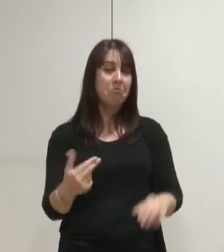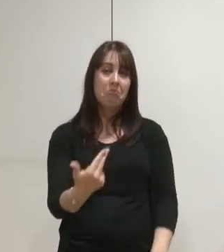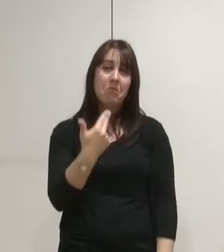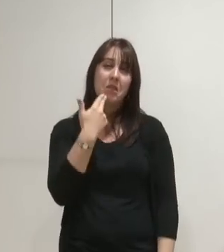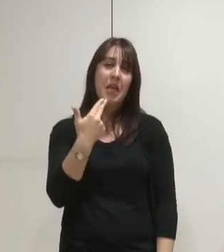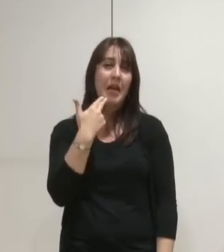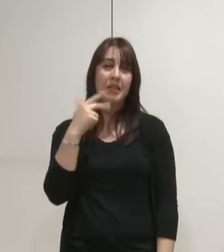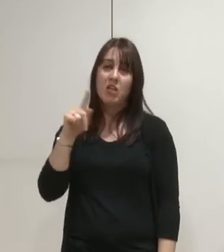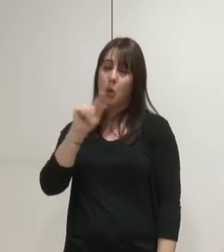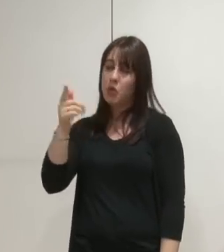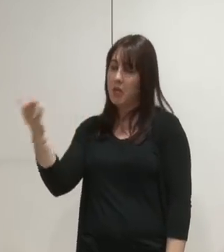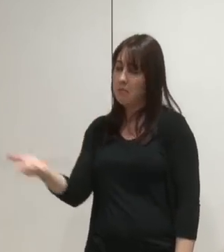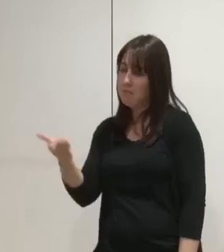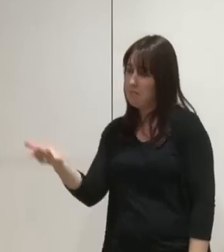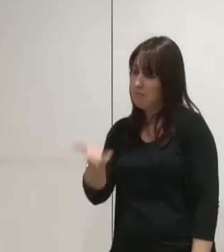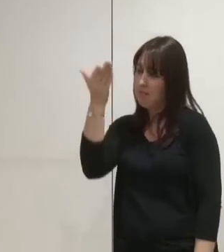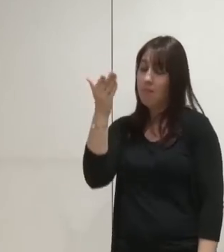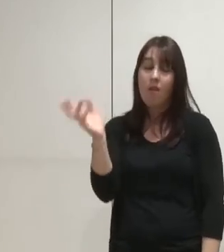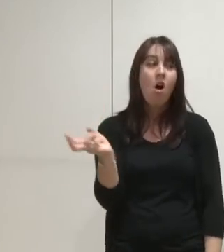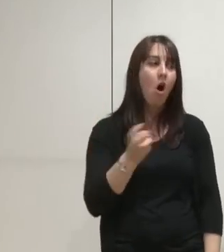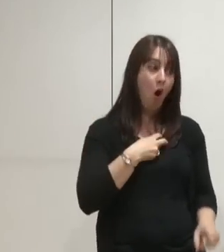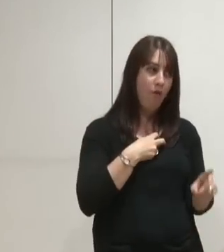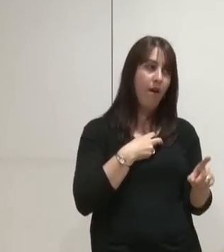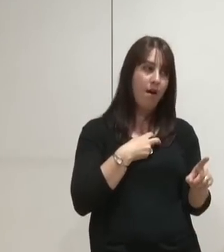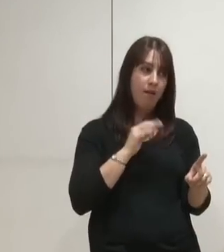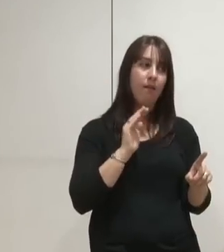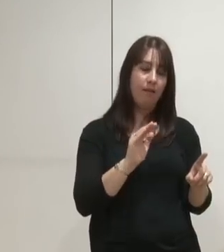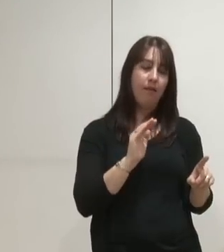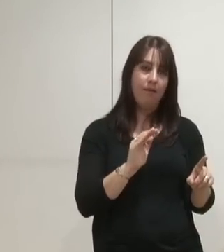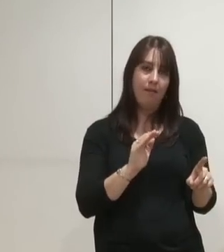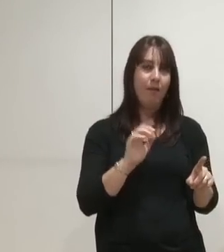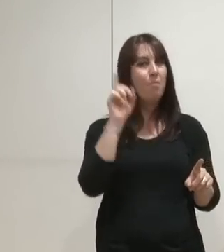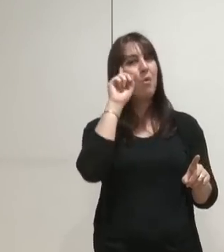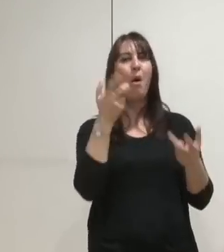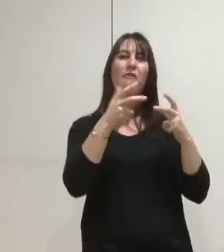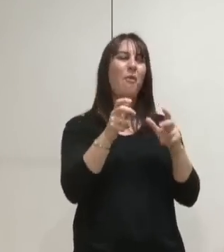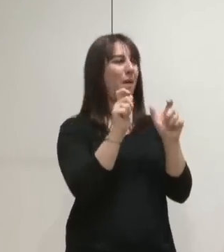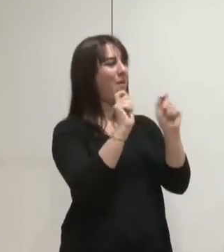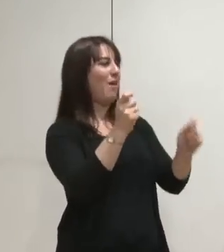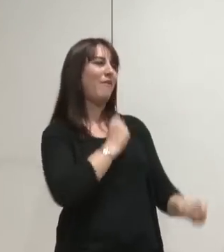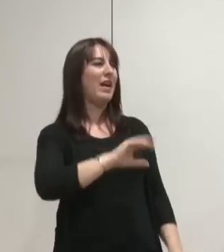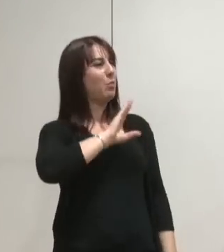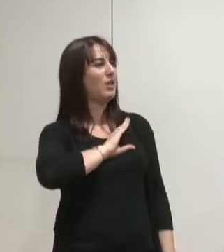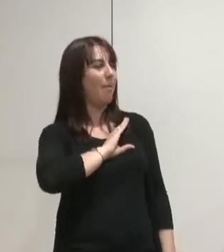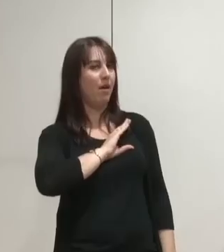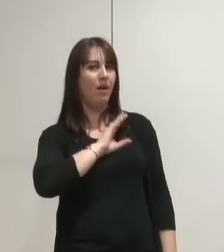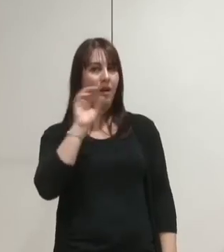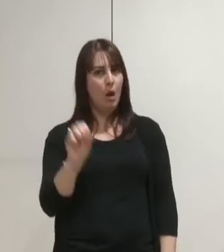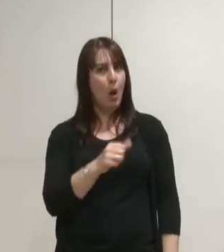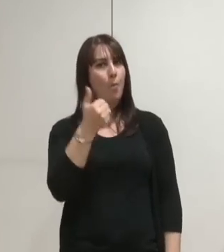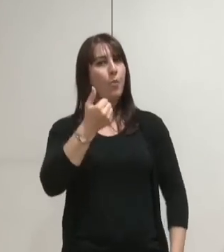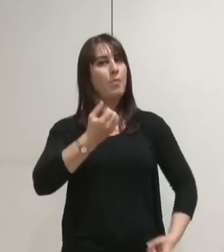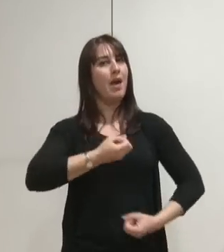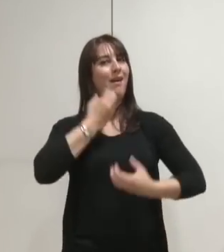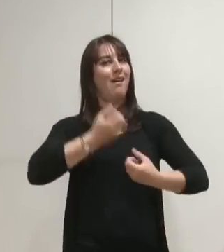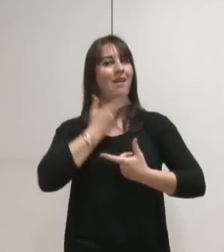travail fait par GG et je dis bien enfin non pas que vous soyez responsable de cette première prise de parole